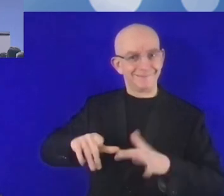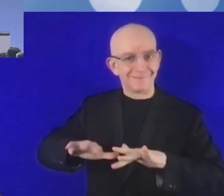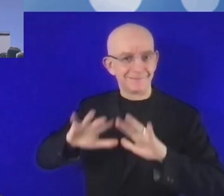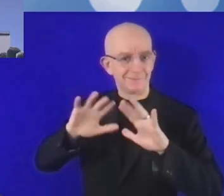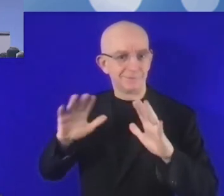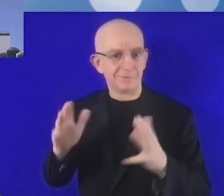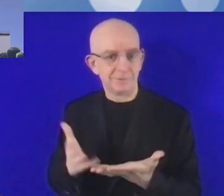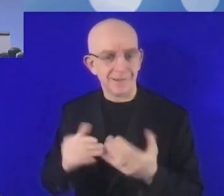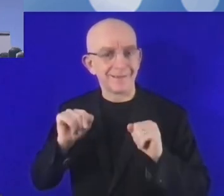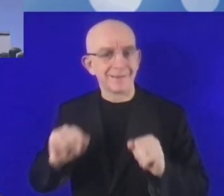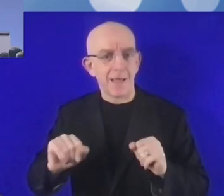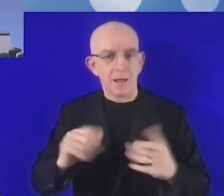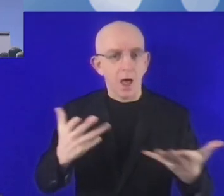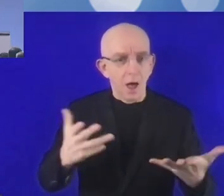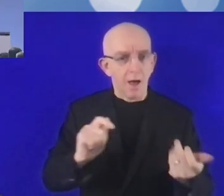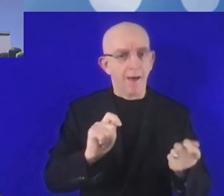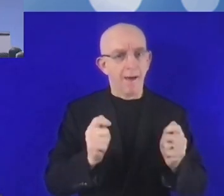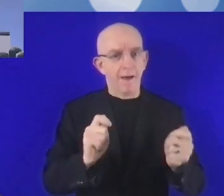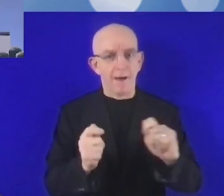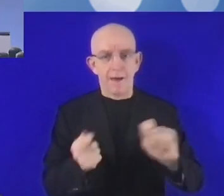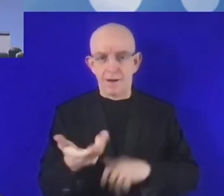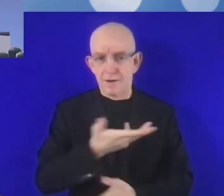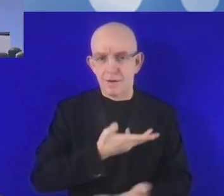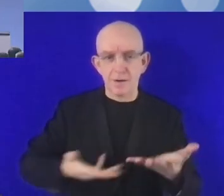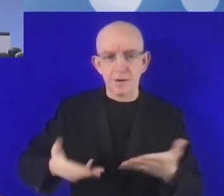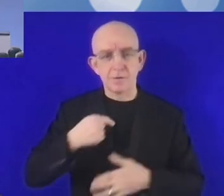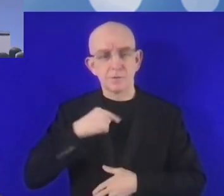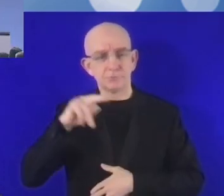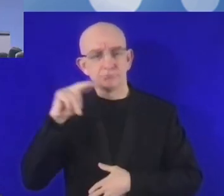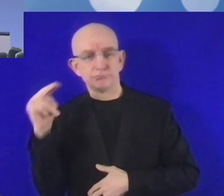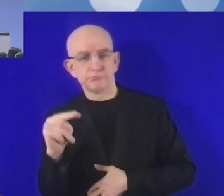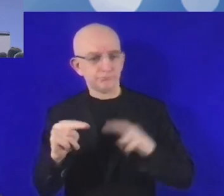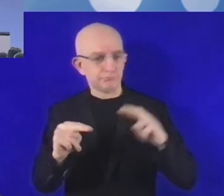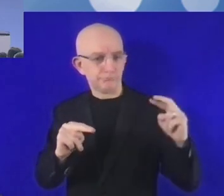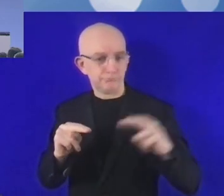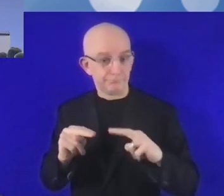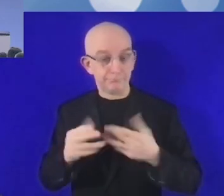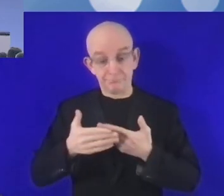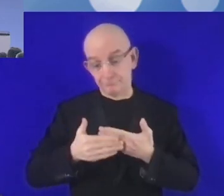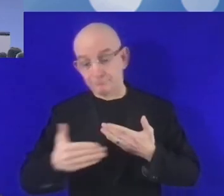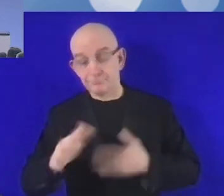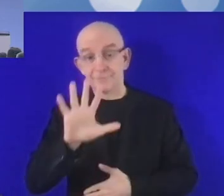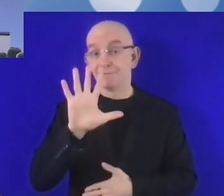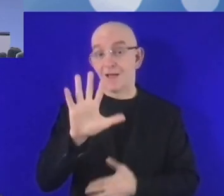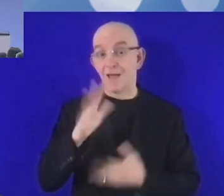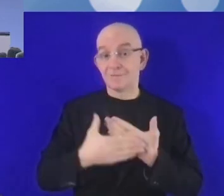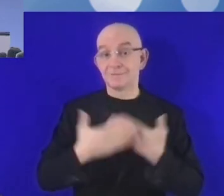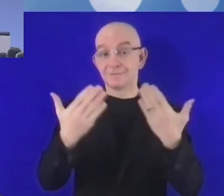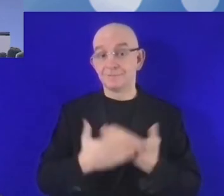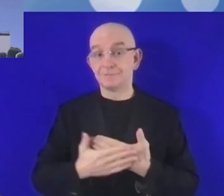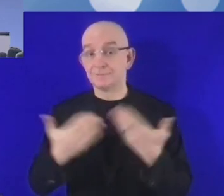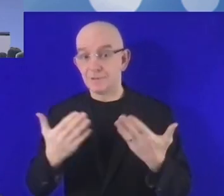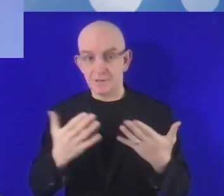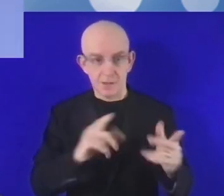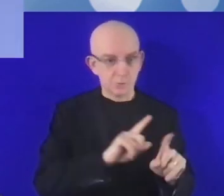一起就网络的未来进行交流。我也希望每个人都可以在这里自由发表他自己的